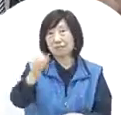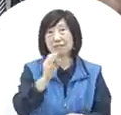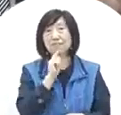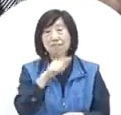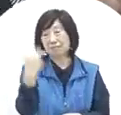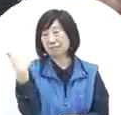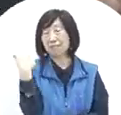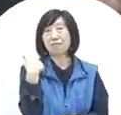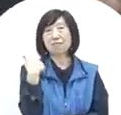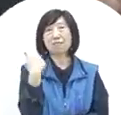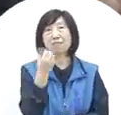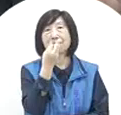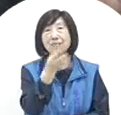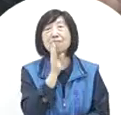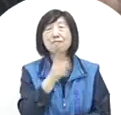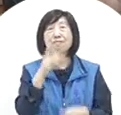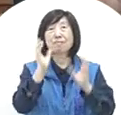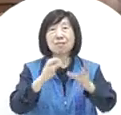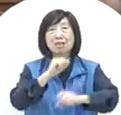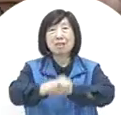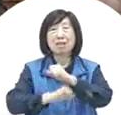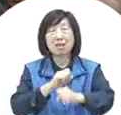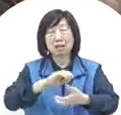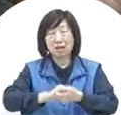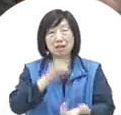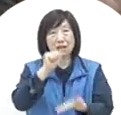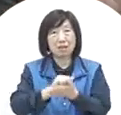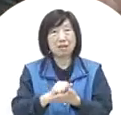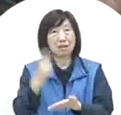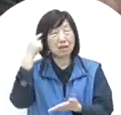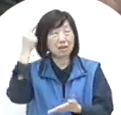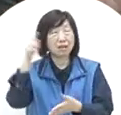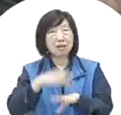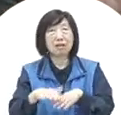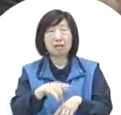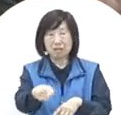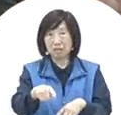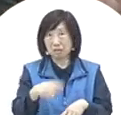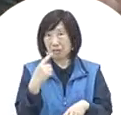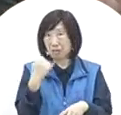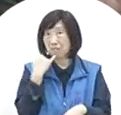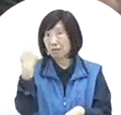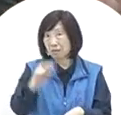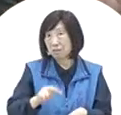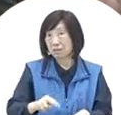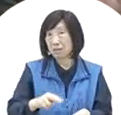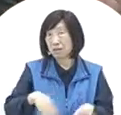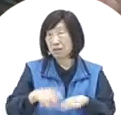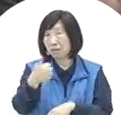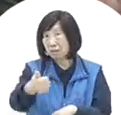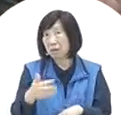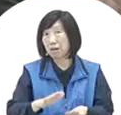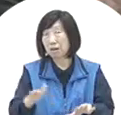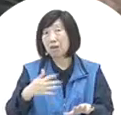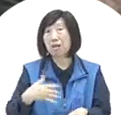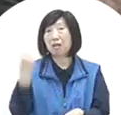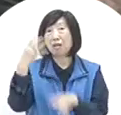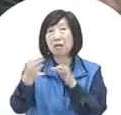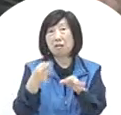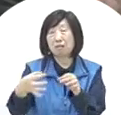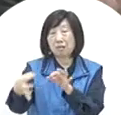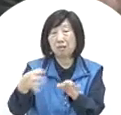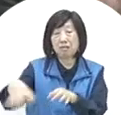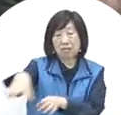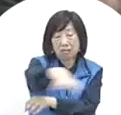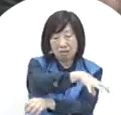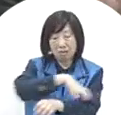说齁办活动要留下记忆，我们可不可以办一个更好的活动？我们新店的商圈齁，这旁边就在碧潭旁边齁，有